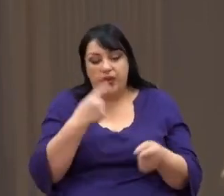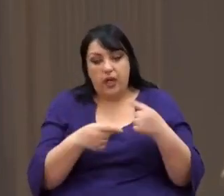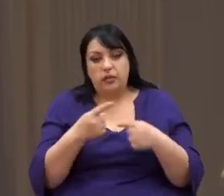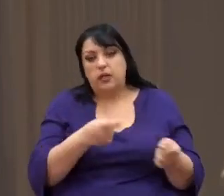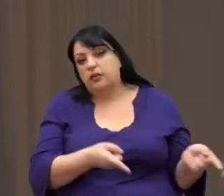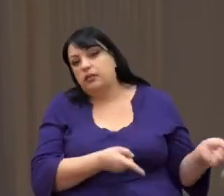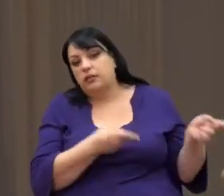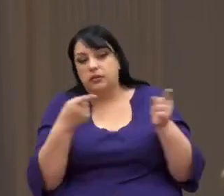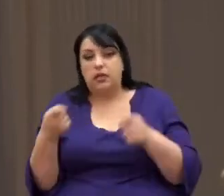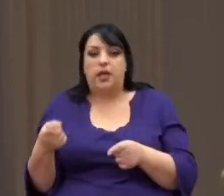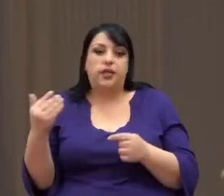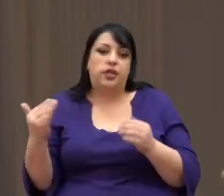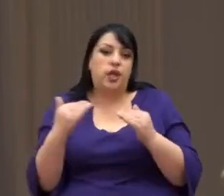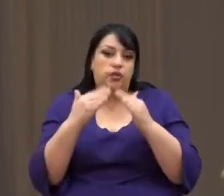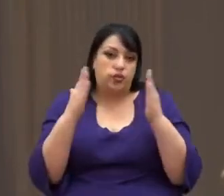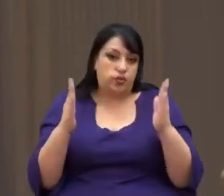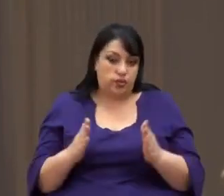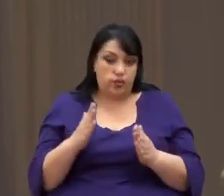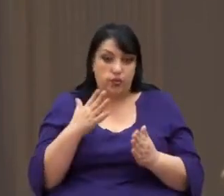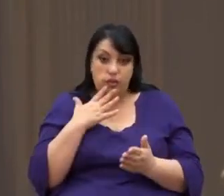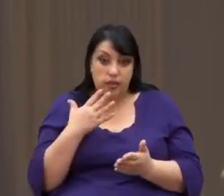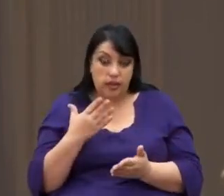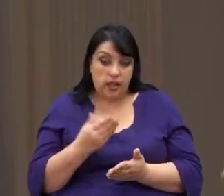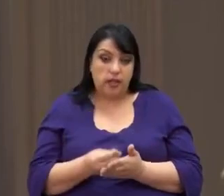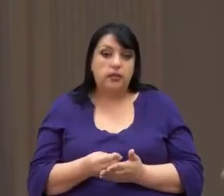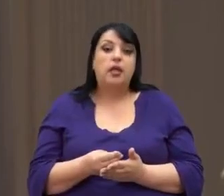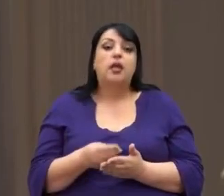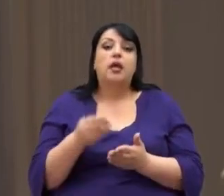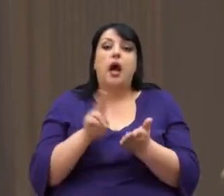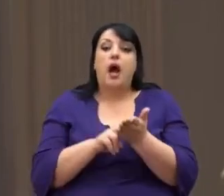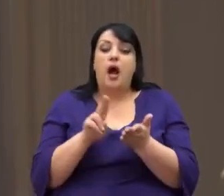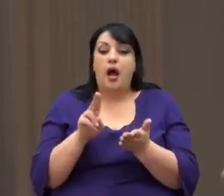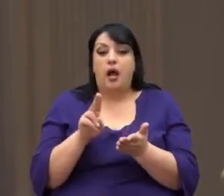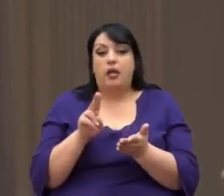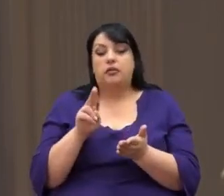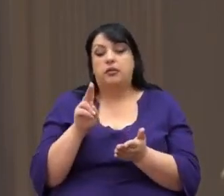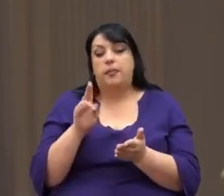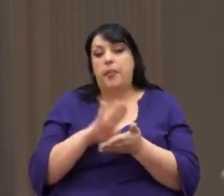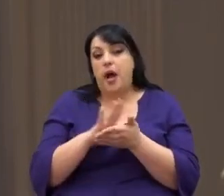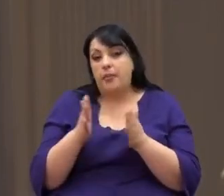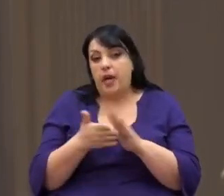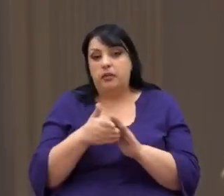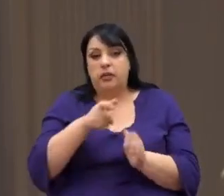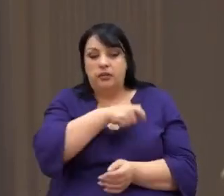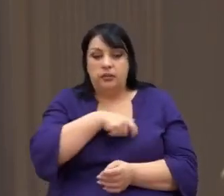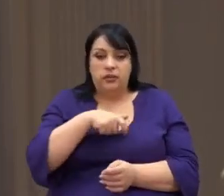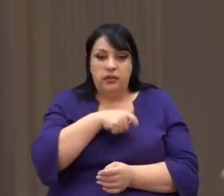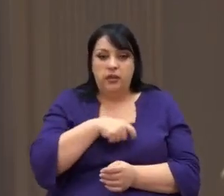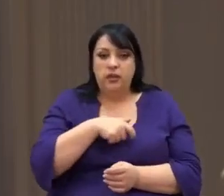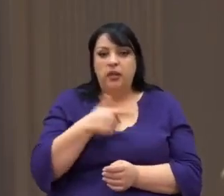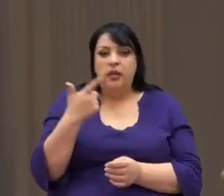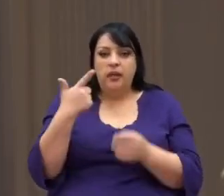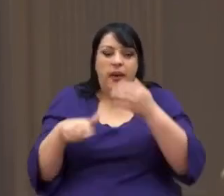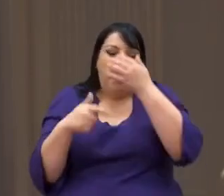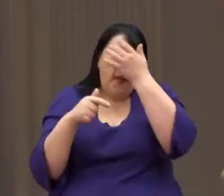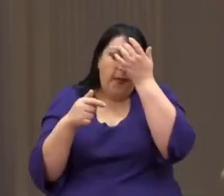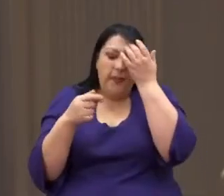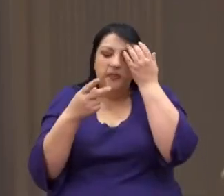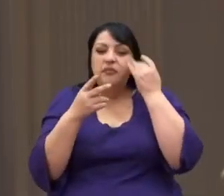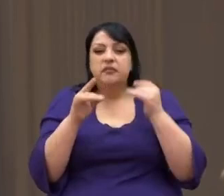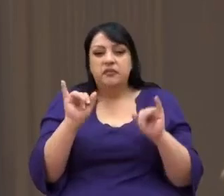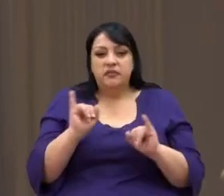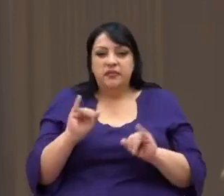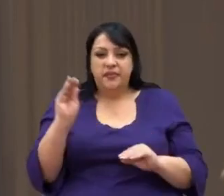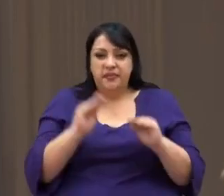տները։ Իսկ արդեն քաղաքացիական պայմանագիր կուսակցության եւ խմբակցության կողմից